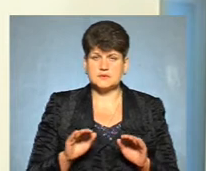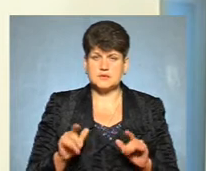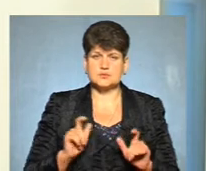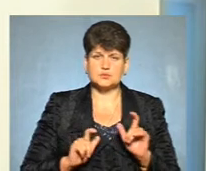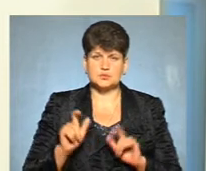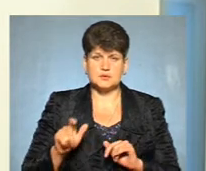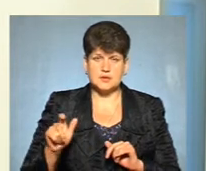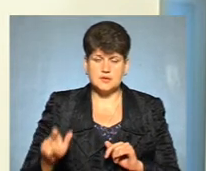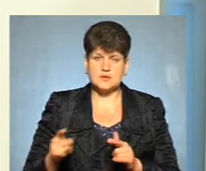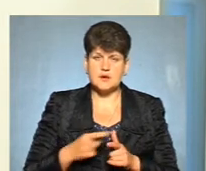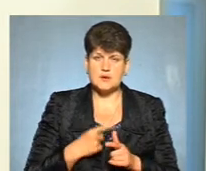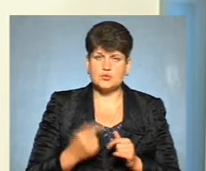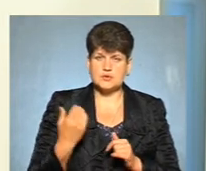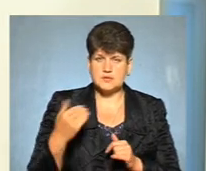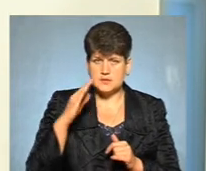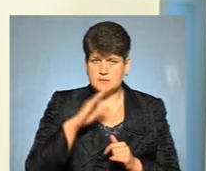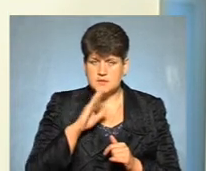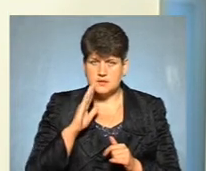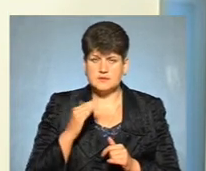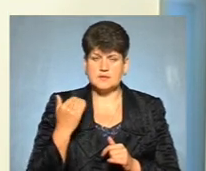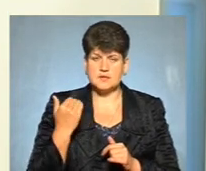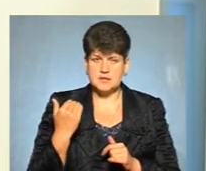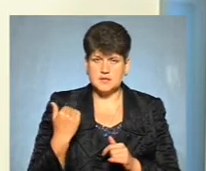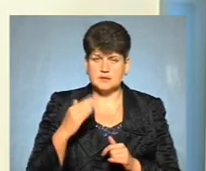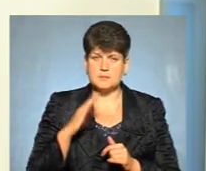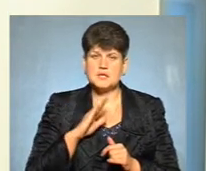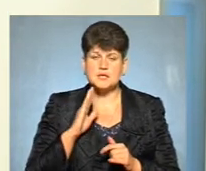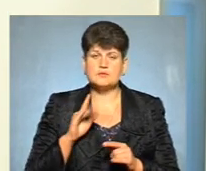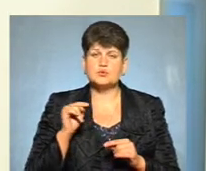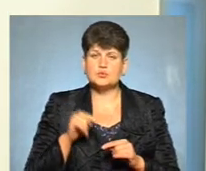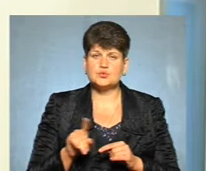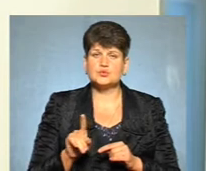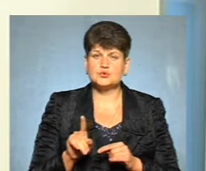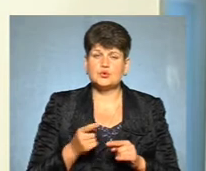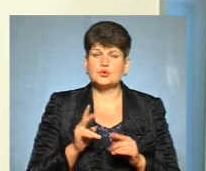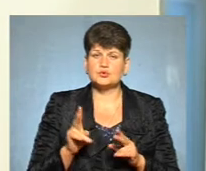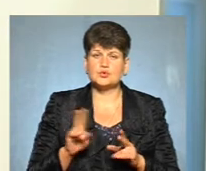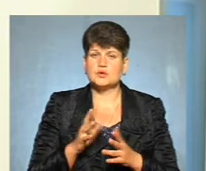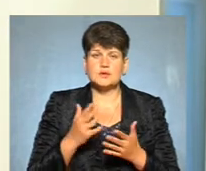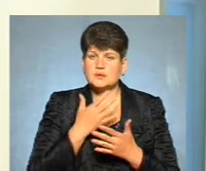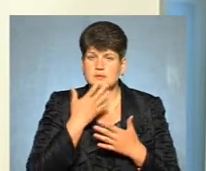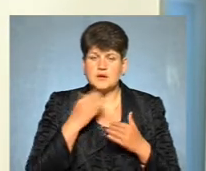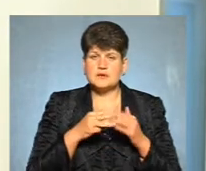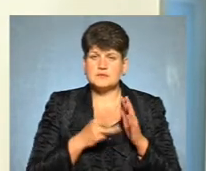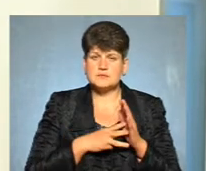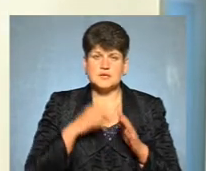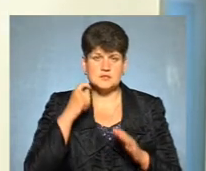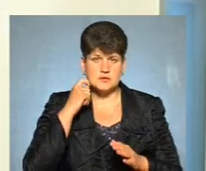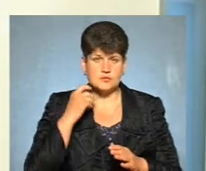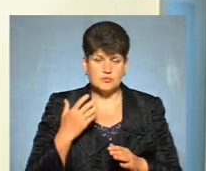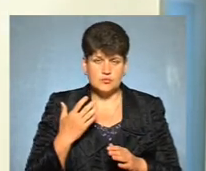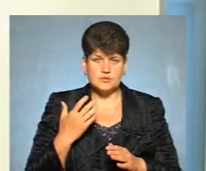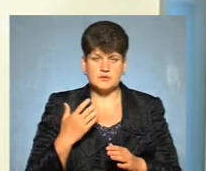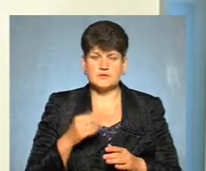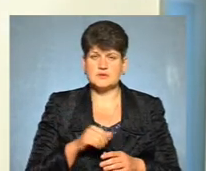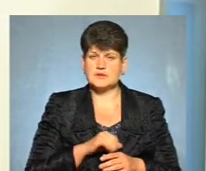студентів або їхніх батьків, і їхніх батьків, скажімо так, тому що той, хто не досягнув 18-річного віку, не